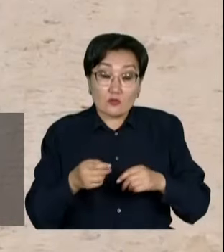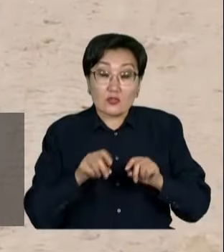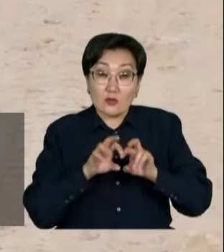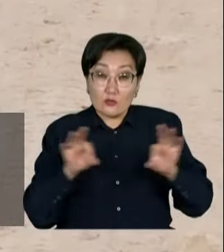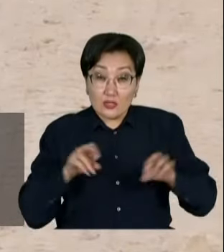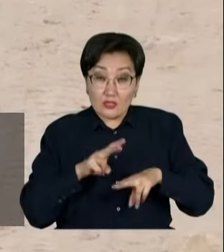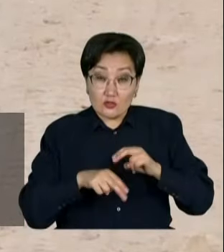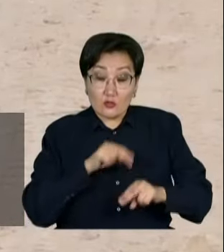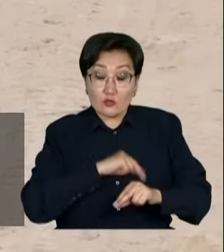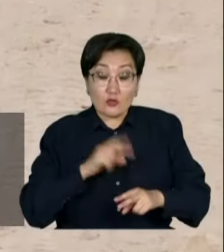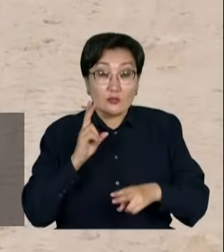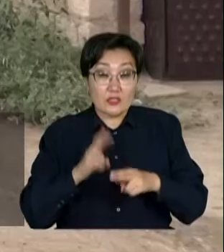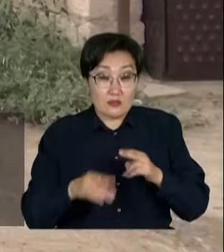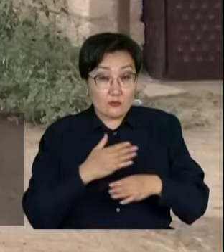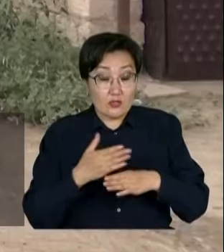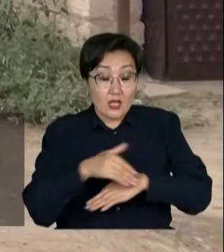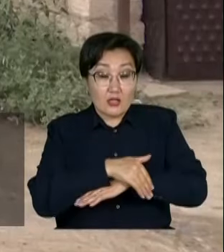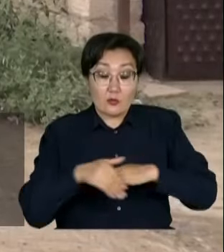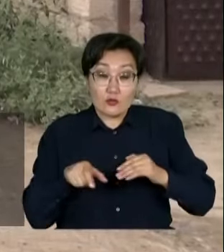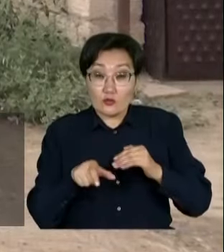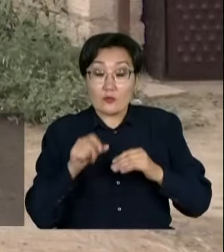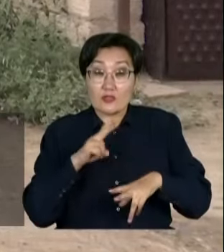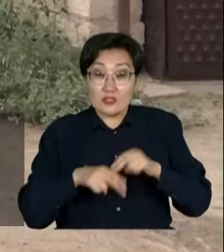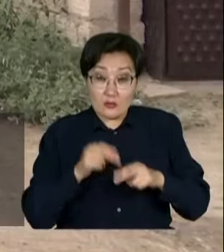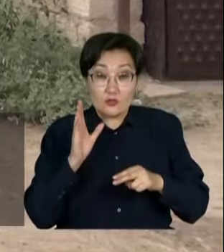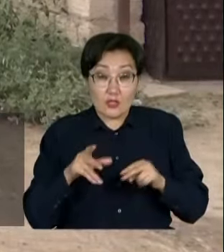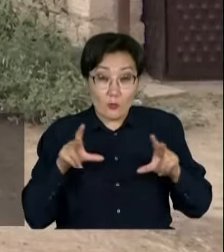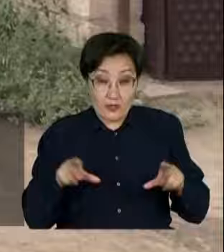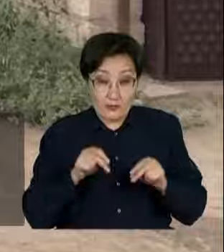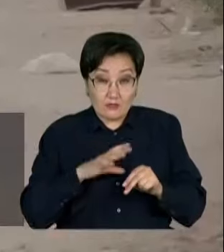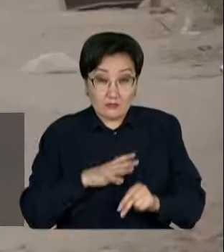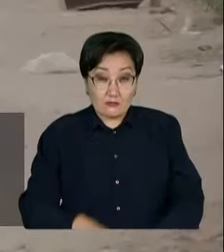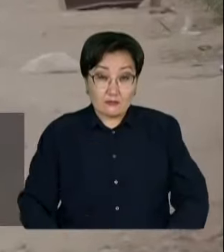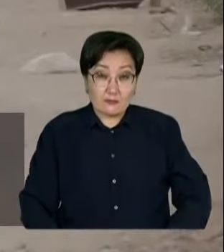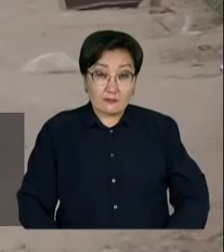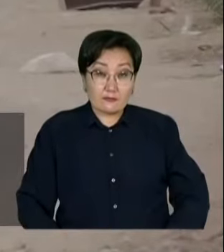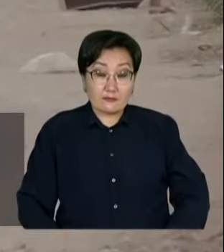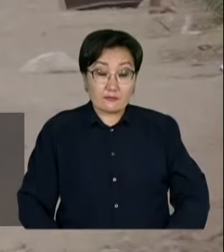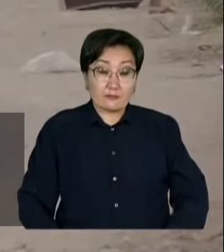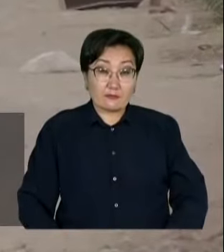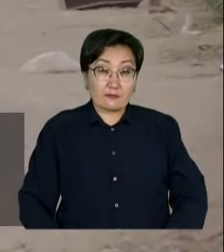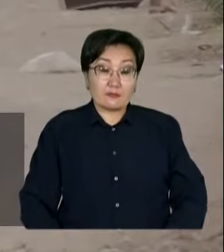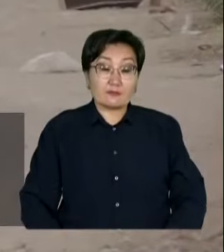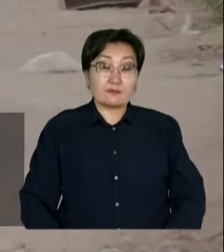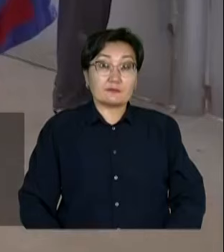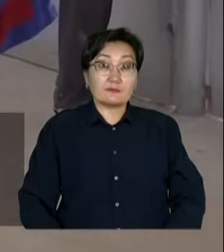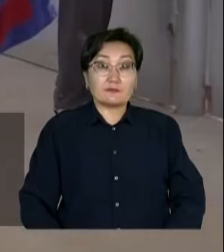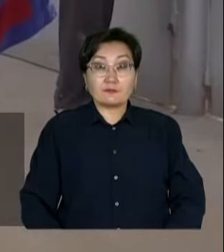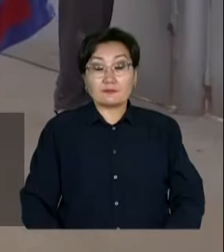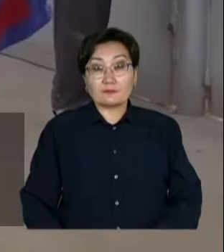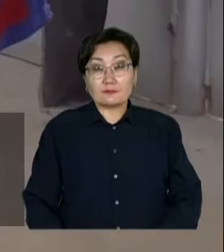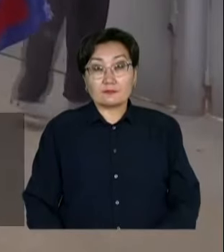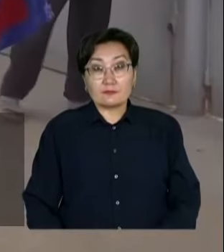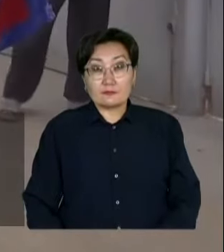жүргізу жұмыстары аяқталған соң көше жолдарында ретке келтіріп береміз деп уәде берді. Руслан Мұхан, Мұхағали Нұрболатұлы, Маңғыстау